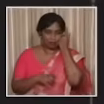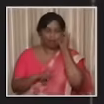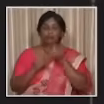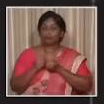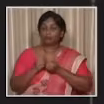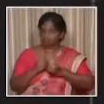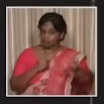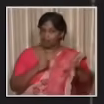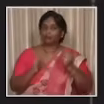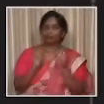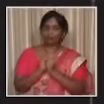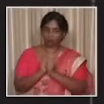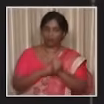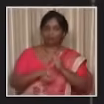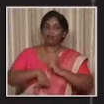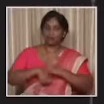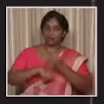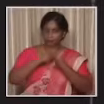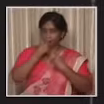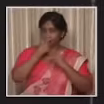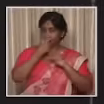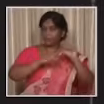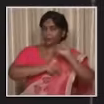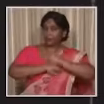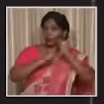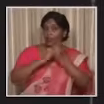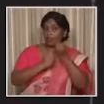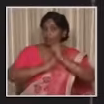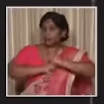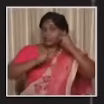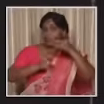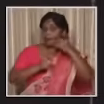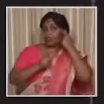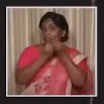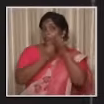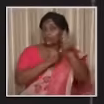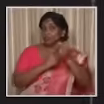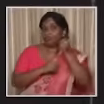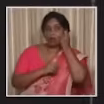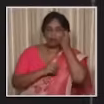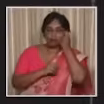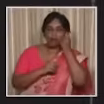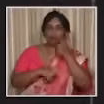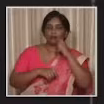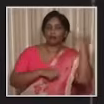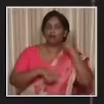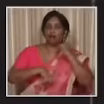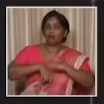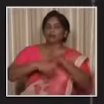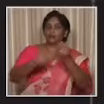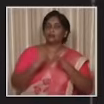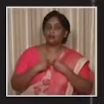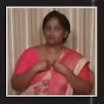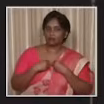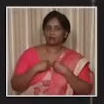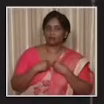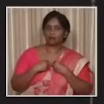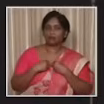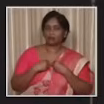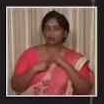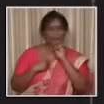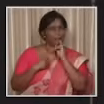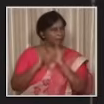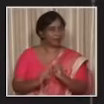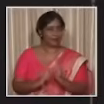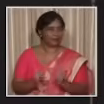ගෙනියන්න කටයුතු කරන්න අවස්ථාව දෙන්න අරගලෙන් දුන්න පණිවිඩය සඳහා මට කතා කරන්න ඉඩ දෙන්න. මේක බොහොම